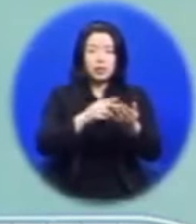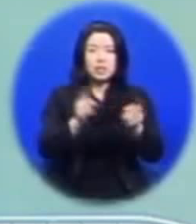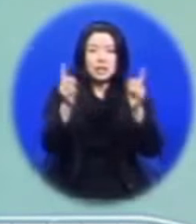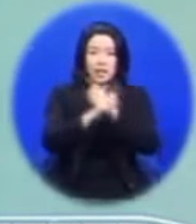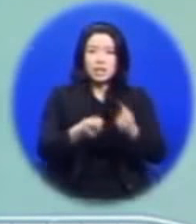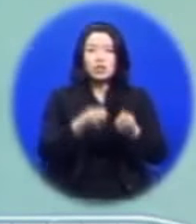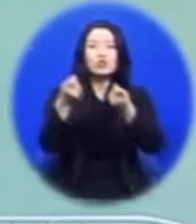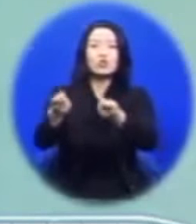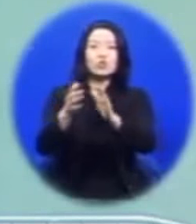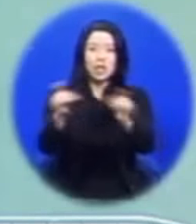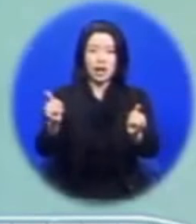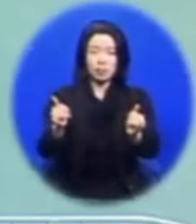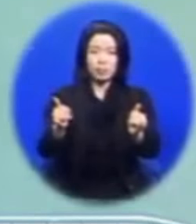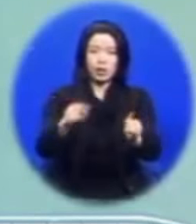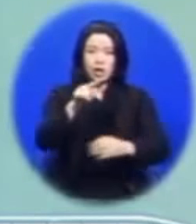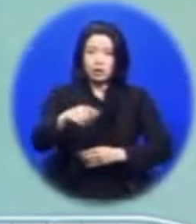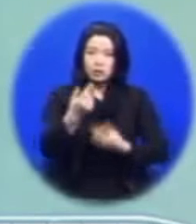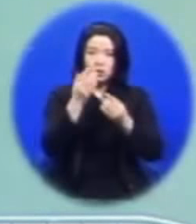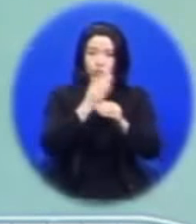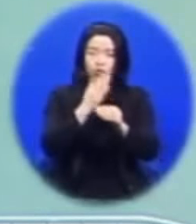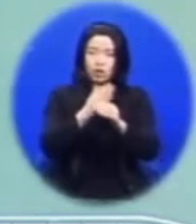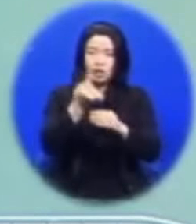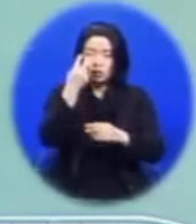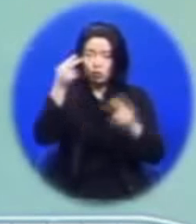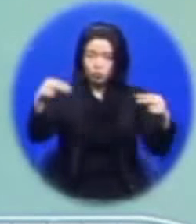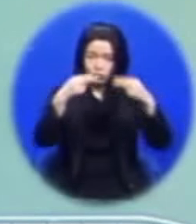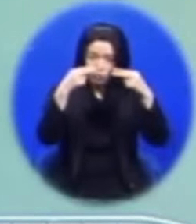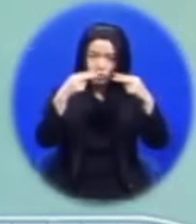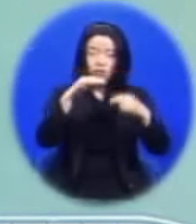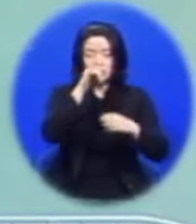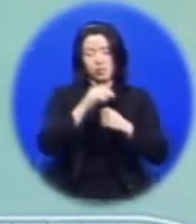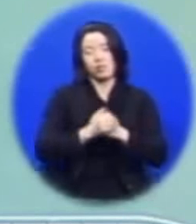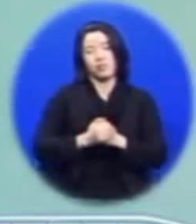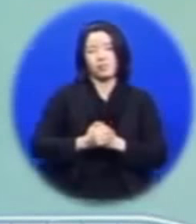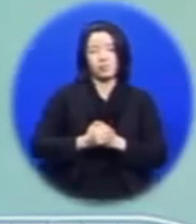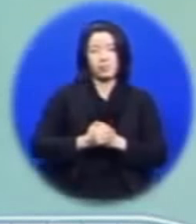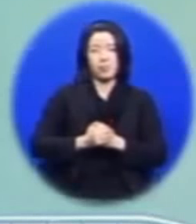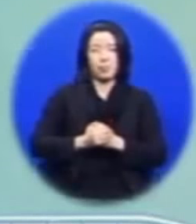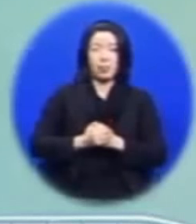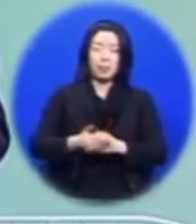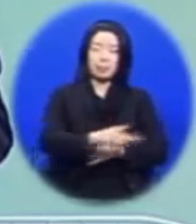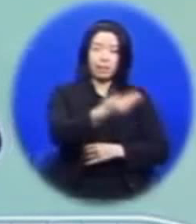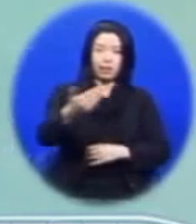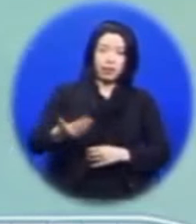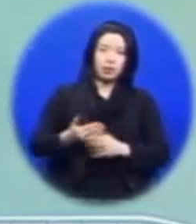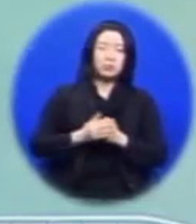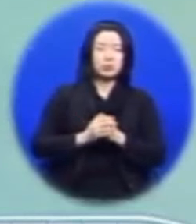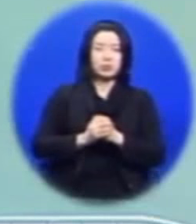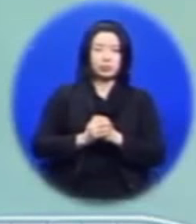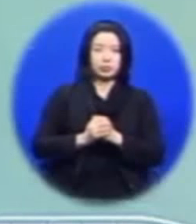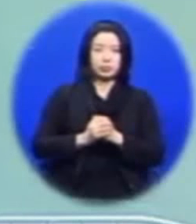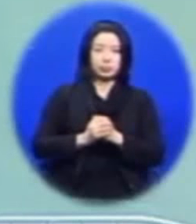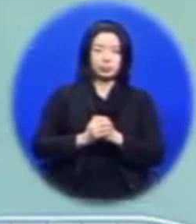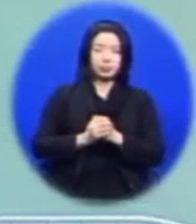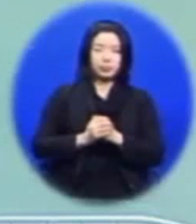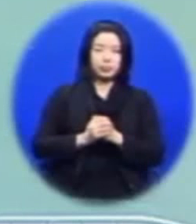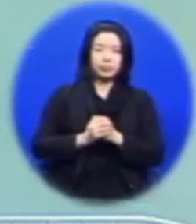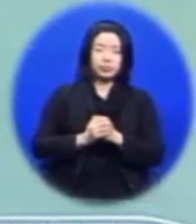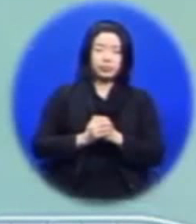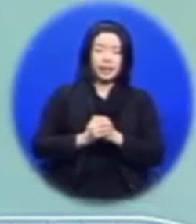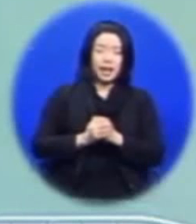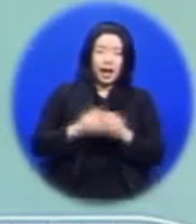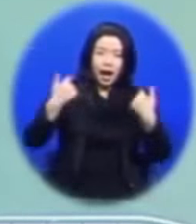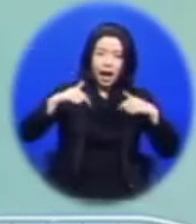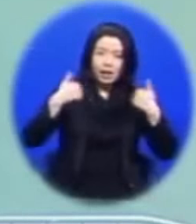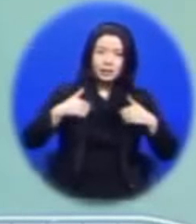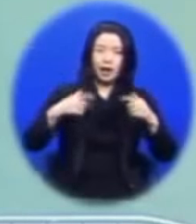사람 그러다가 눈이 맞은 거지음 네 여러분 늘 만난다는